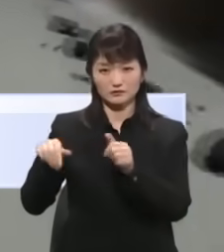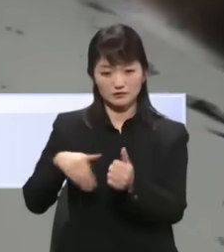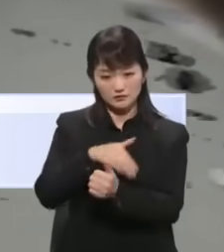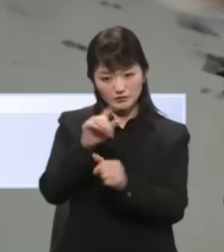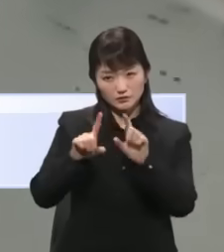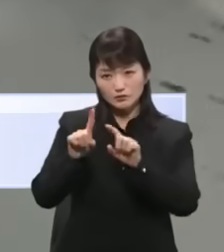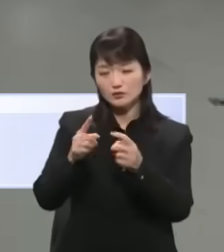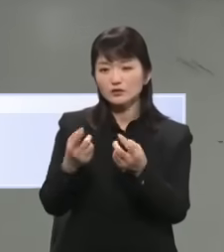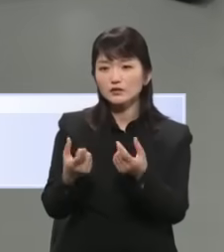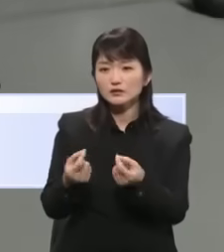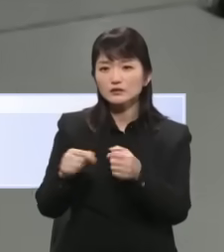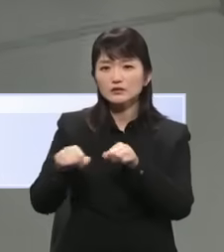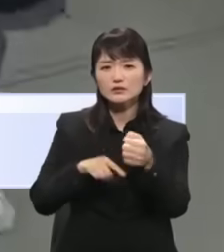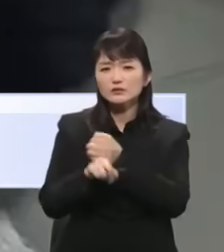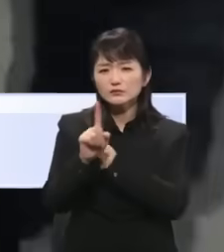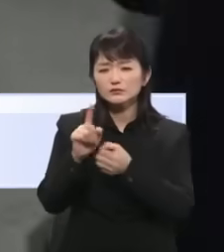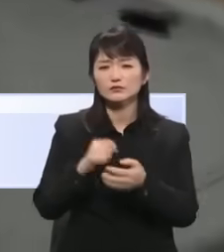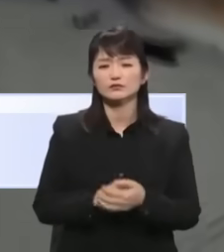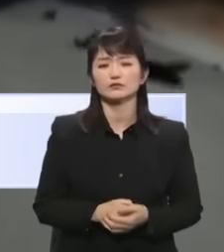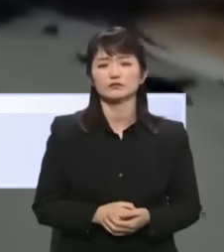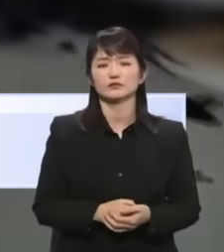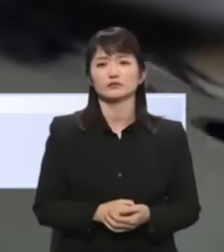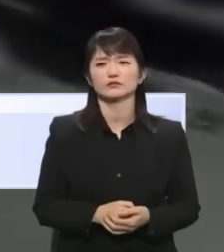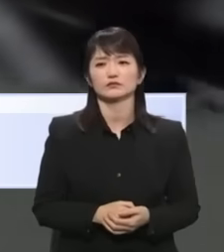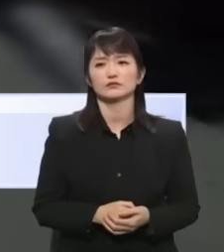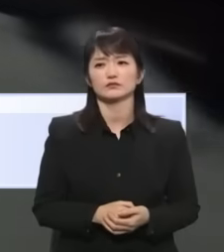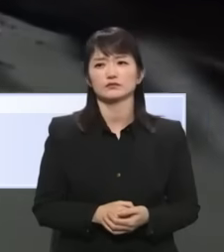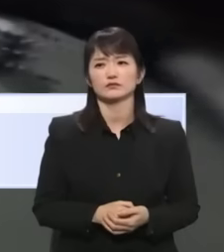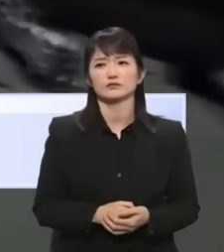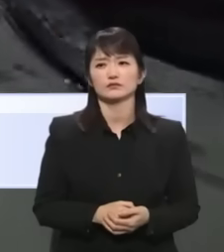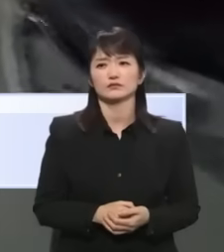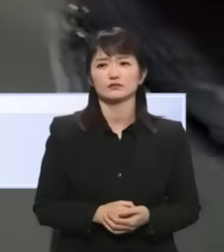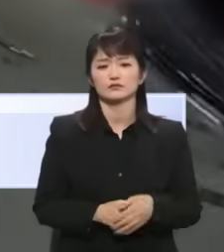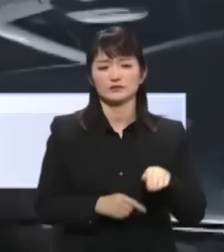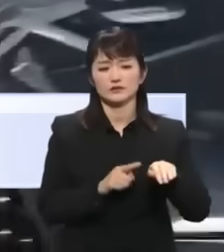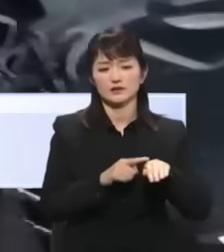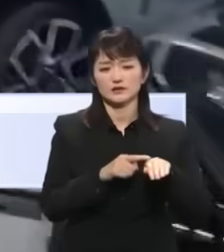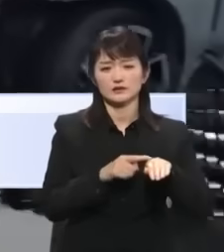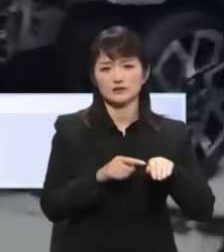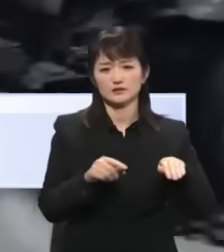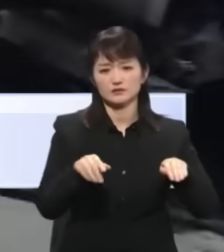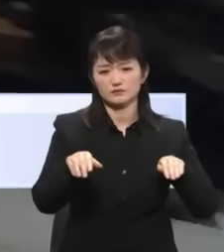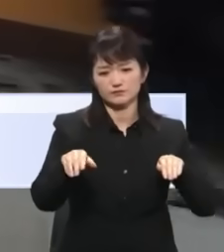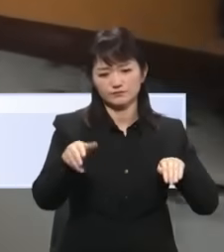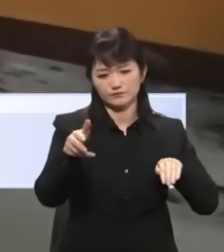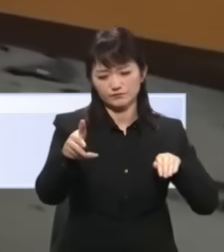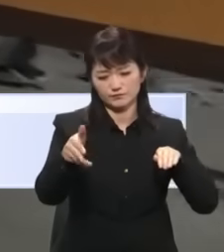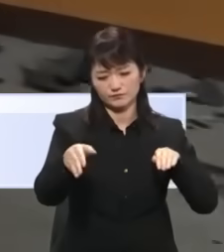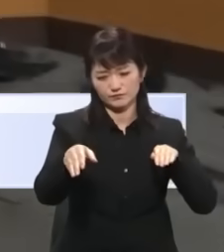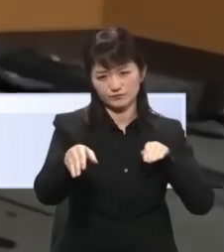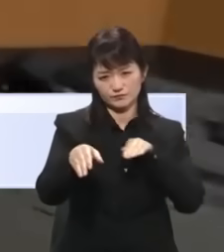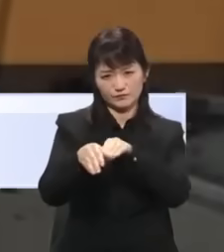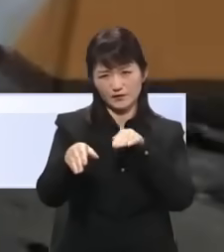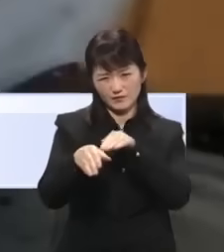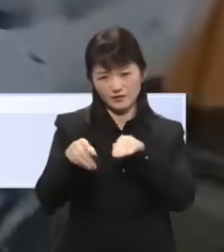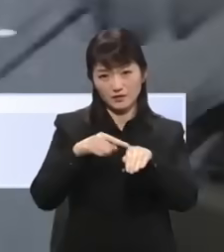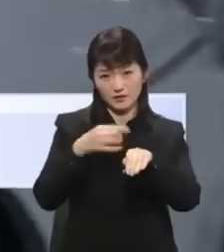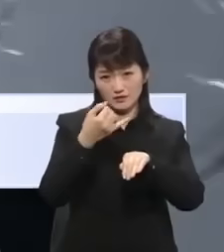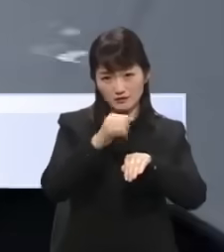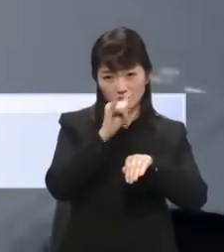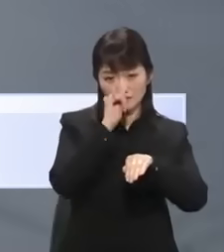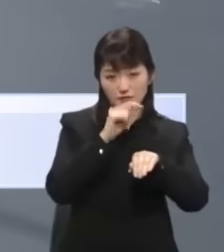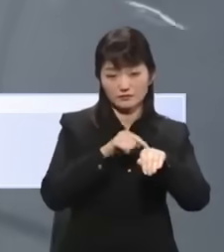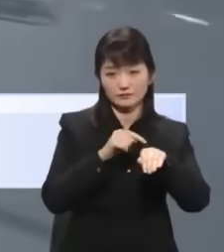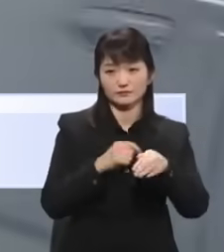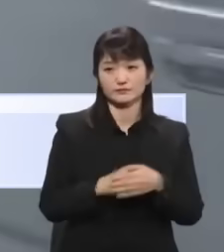어떻게 할 수 있었을까 첫 번째는 사고 뭐 차량의 결함을 고려해 볼 수는 있을 텐데요 보시는 것처럼 사고가 난